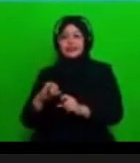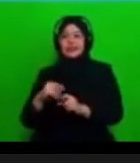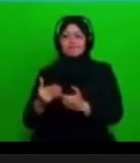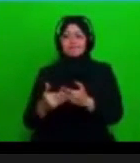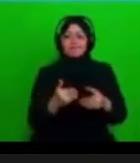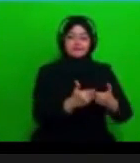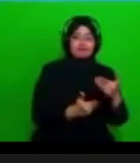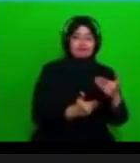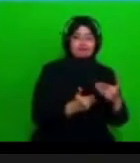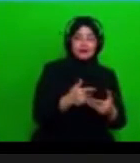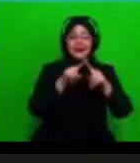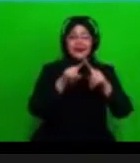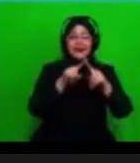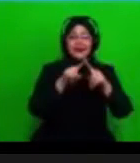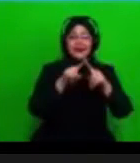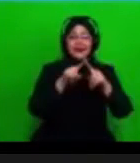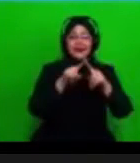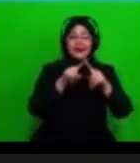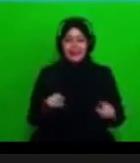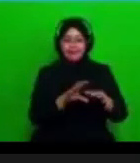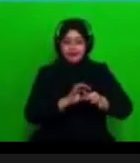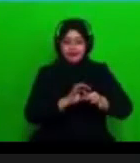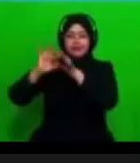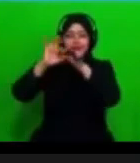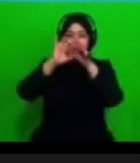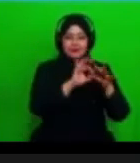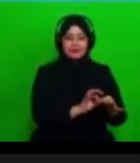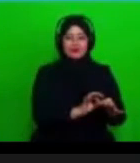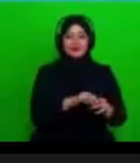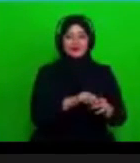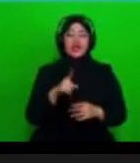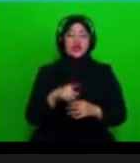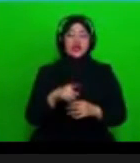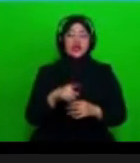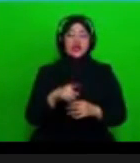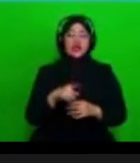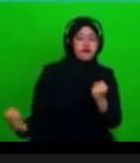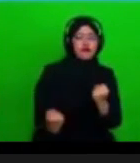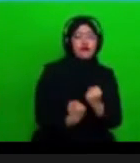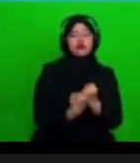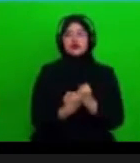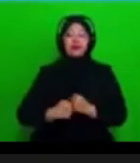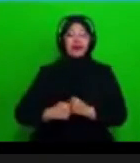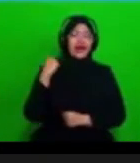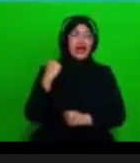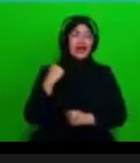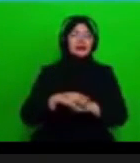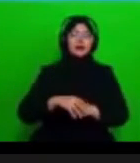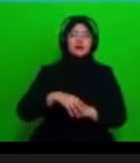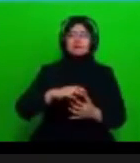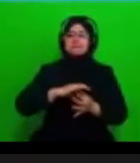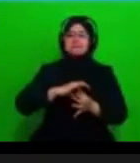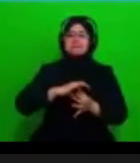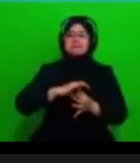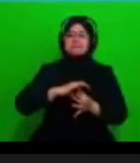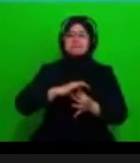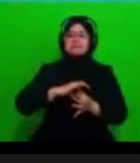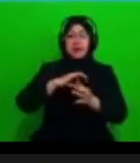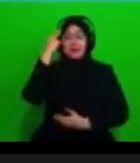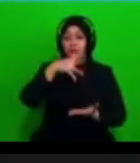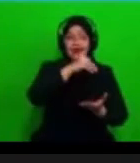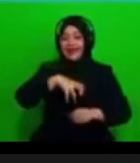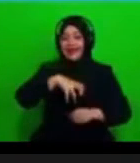ini kayak pernikahan segitiga. Kemudian kita juga dorong yang paling bawah kanan itu nomor 6, sinergi pemerintah pusat